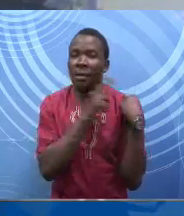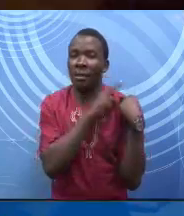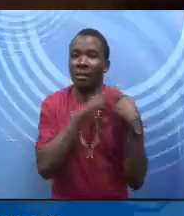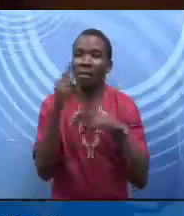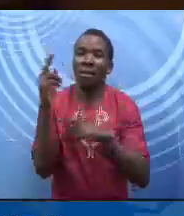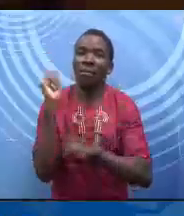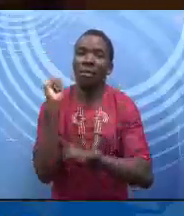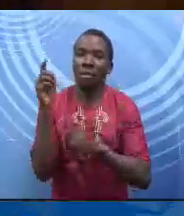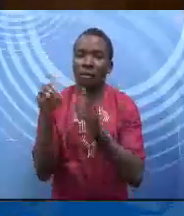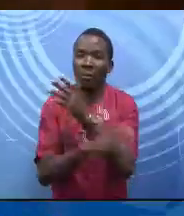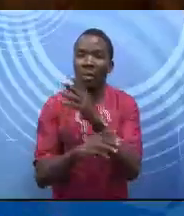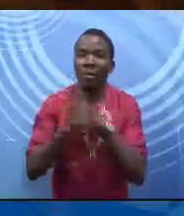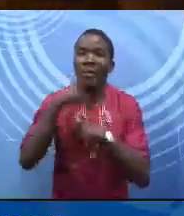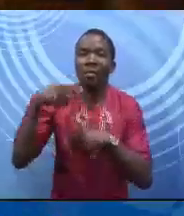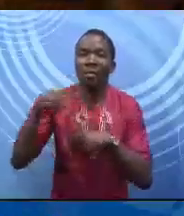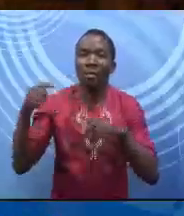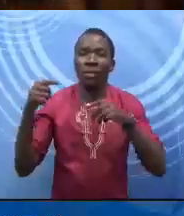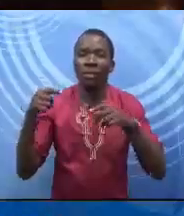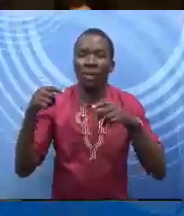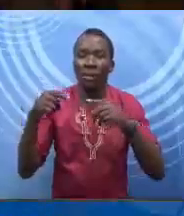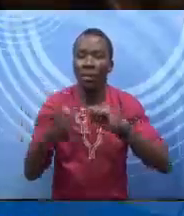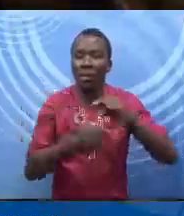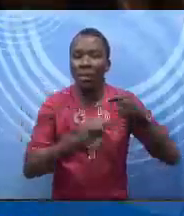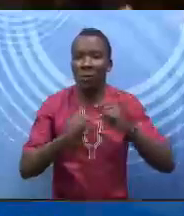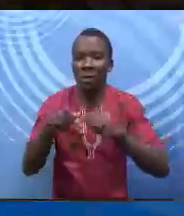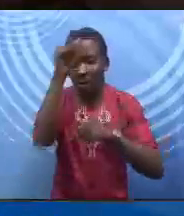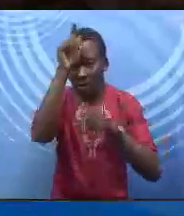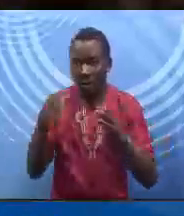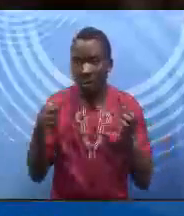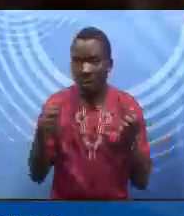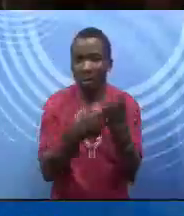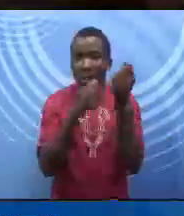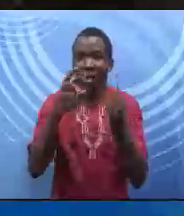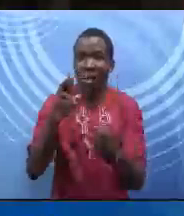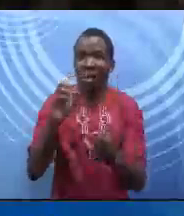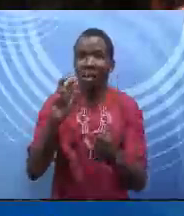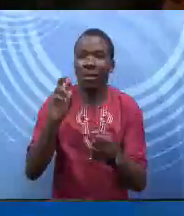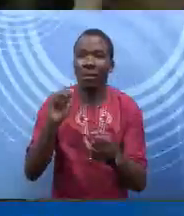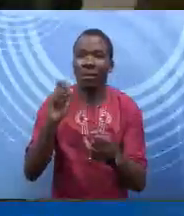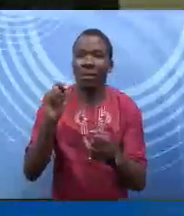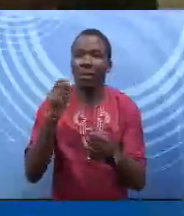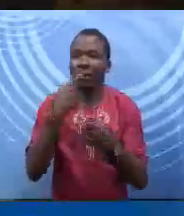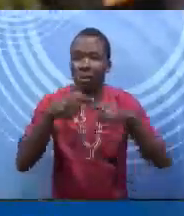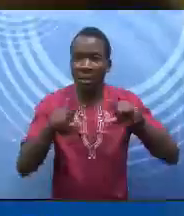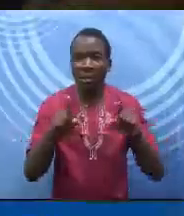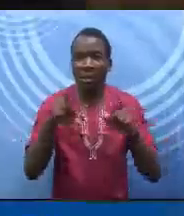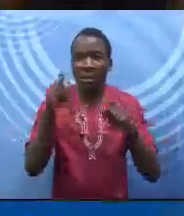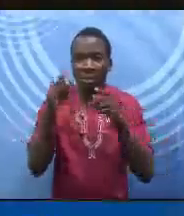Burusiya biriwe bashyamirana n'abaturage bashyigikiye Alex Navani utavuga rumwe n'ubutegetsi bw'iki gihugu cy'u